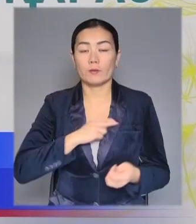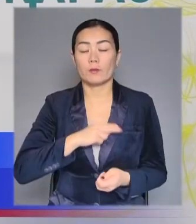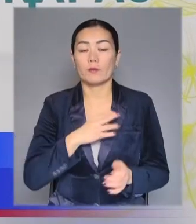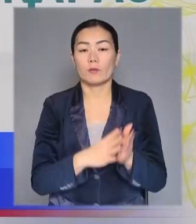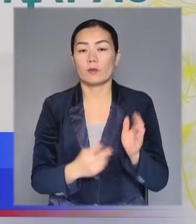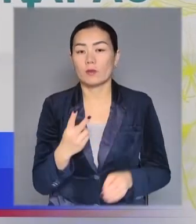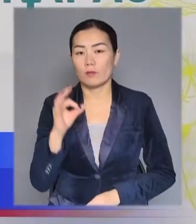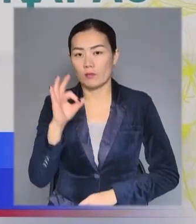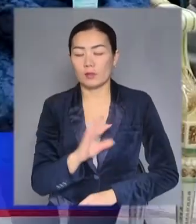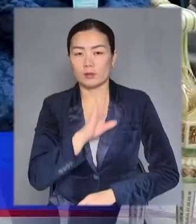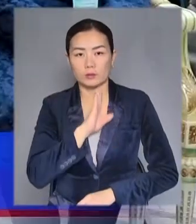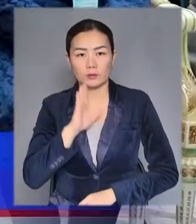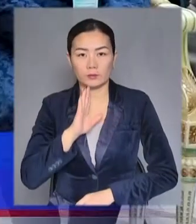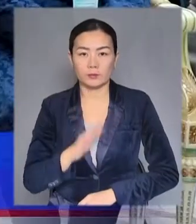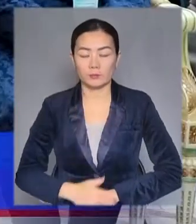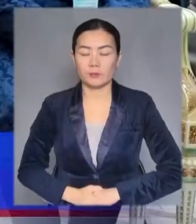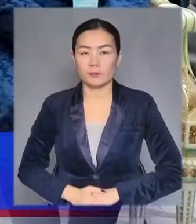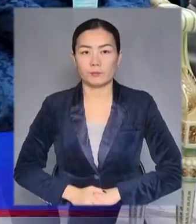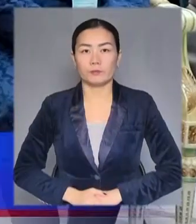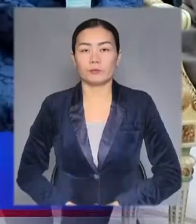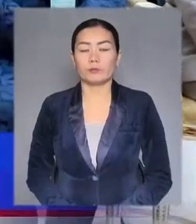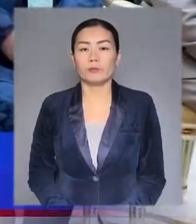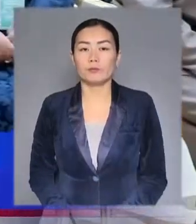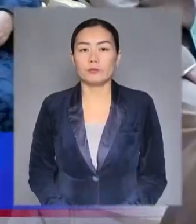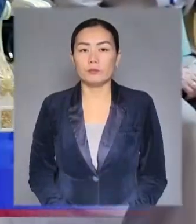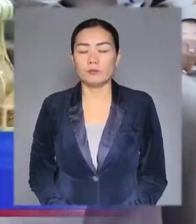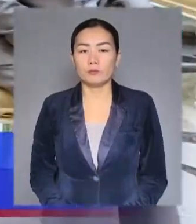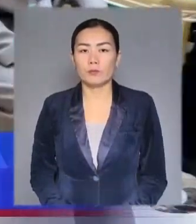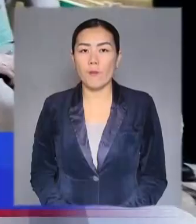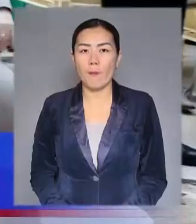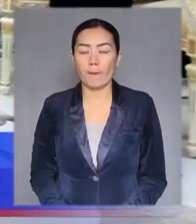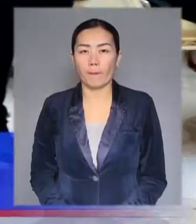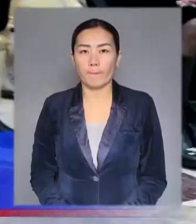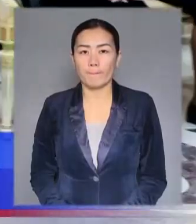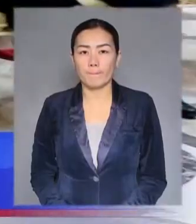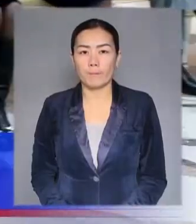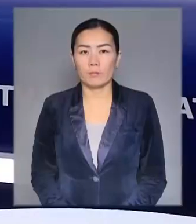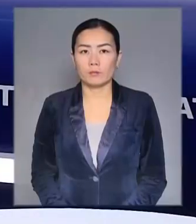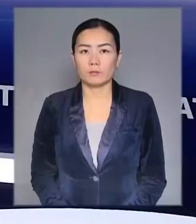қызметкерлердің 92%-ын әйелдер құрайды. Ақмарал Бесенбаева, Артур Ботпанов, жаңалық қызметі.